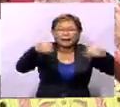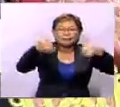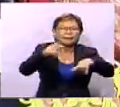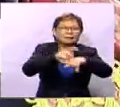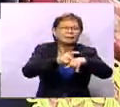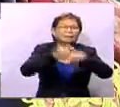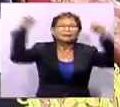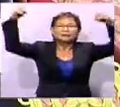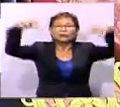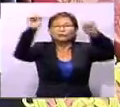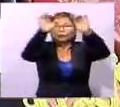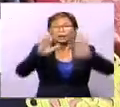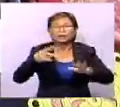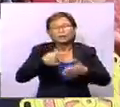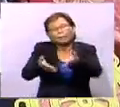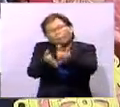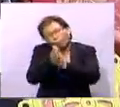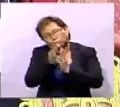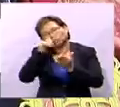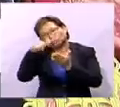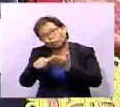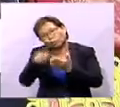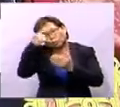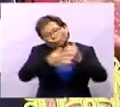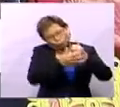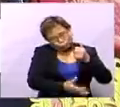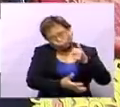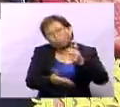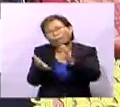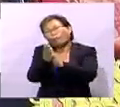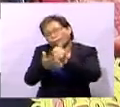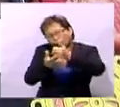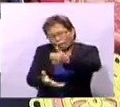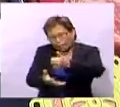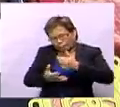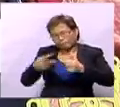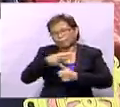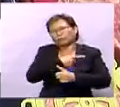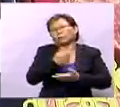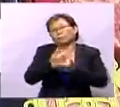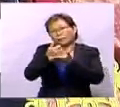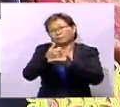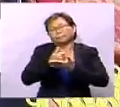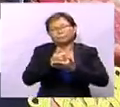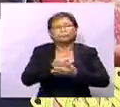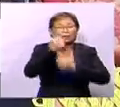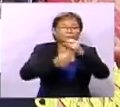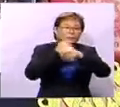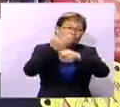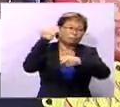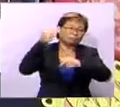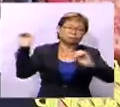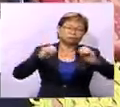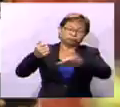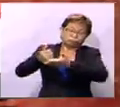Alam. Juga kita telah mohon suratlah, mohon peruntukan kalau ada untuk membantu kami, kerana macam tahun lepas pun kita tidak diberikan